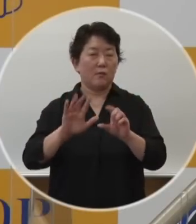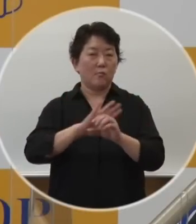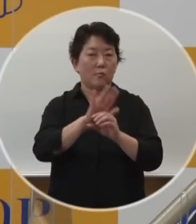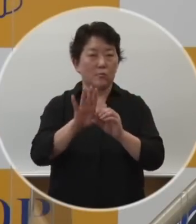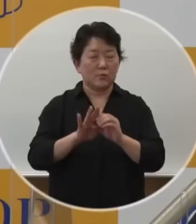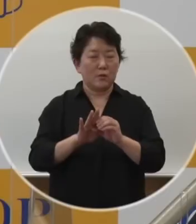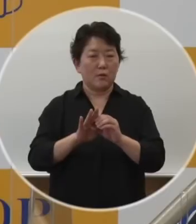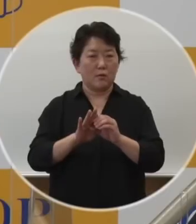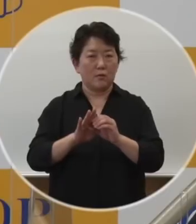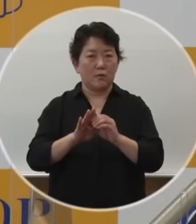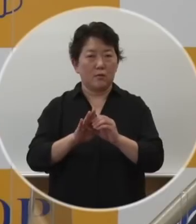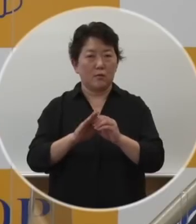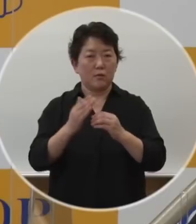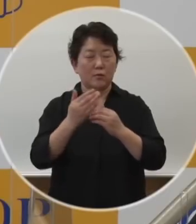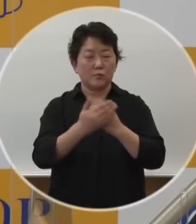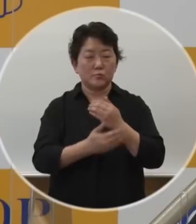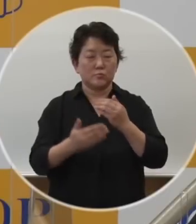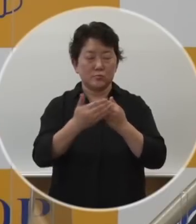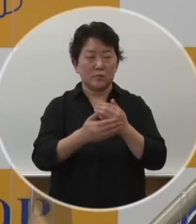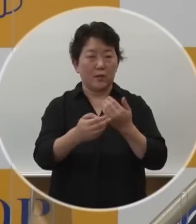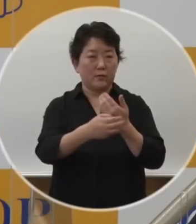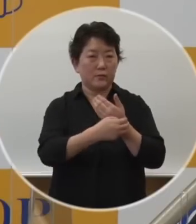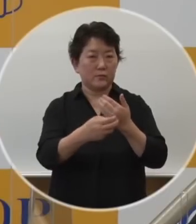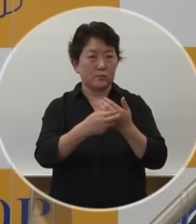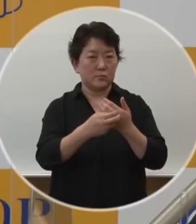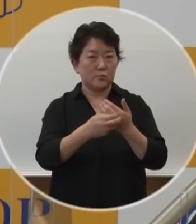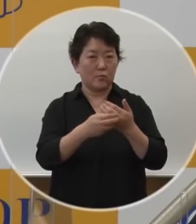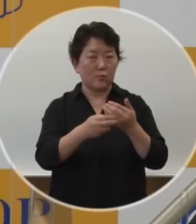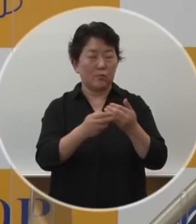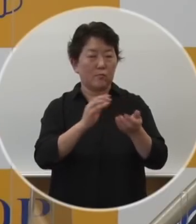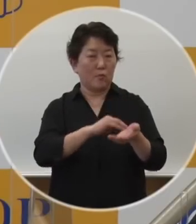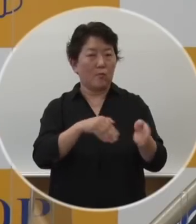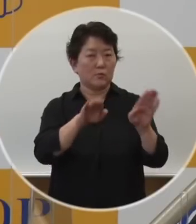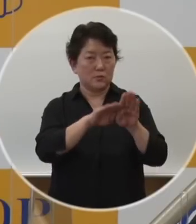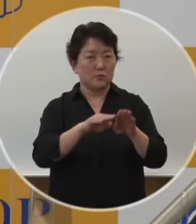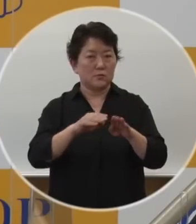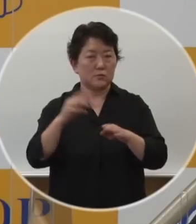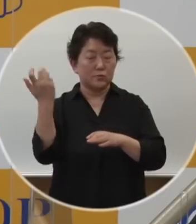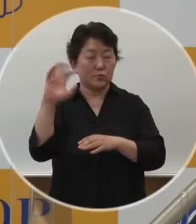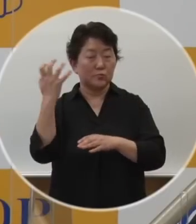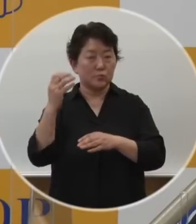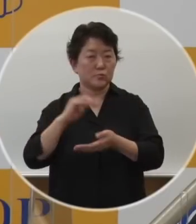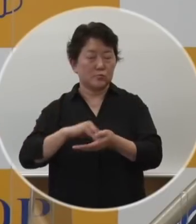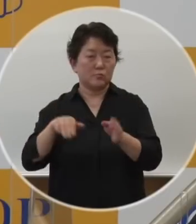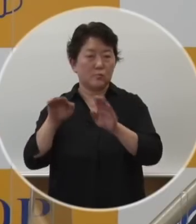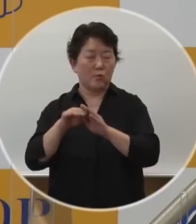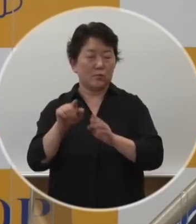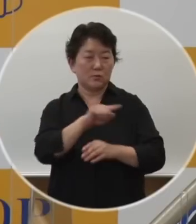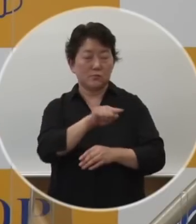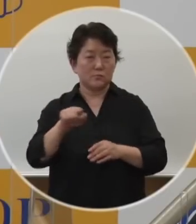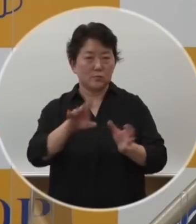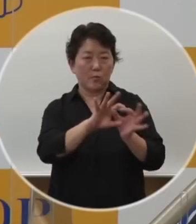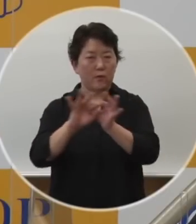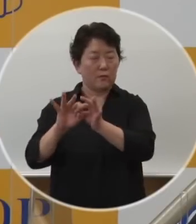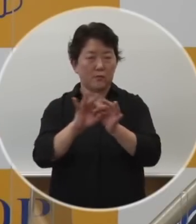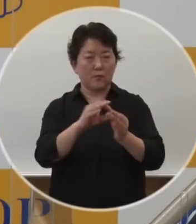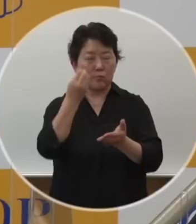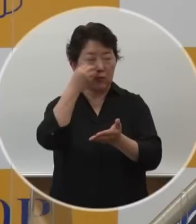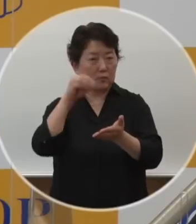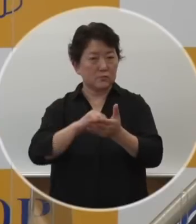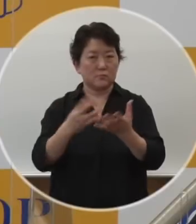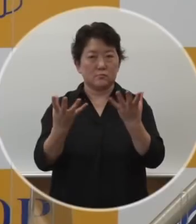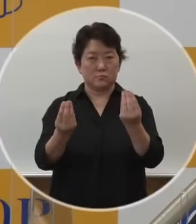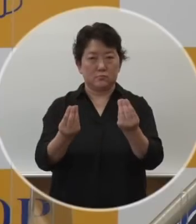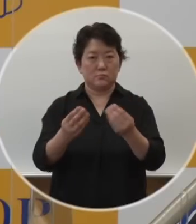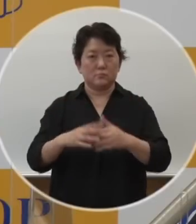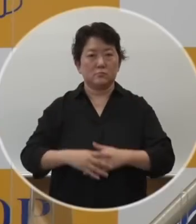の重点医療機関と救急病院の連携等について改めて確認をしていただいたようでござい